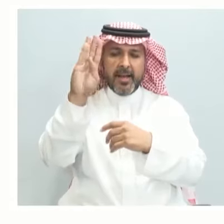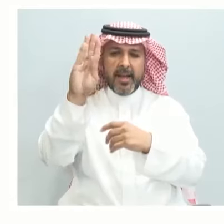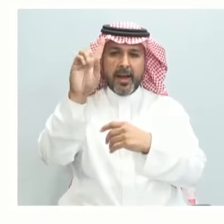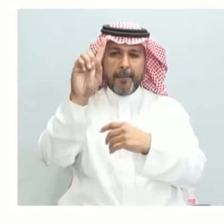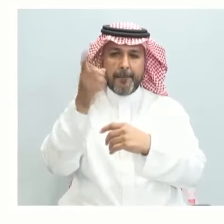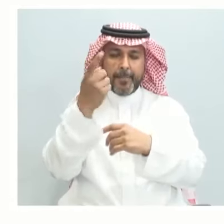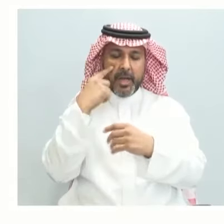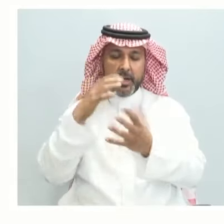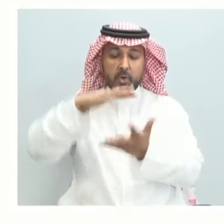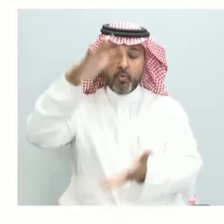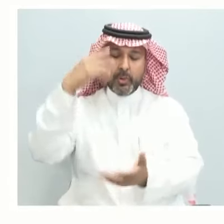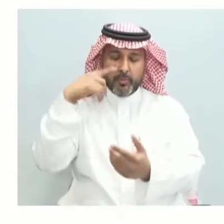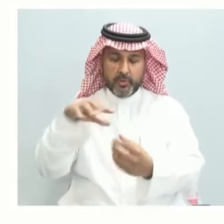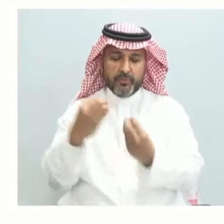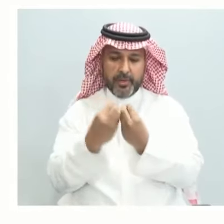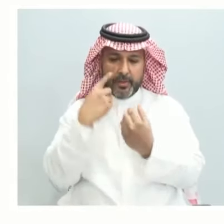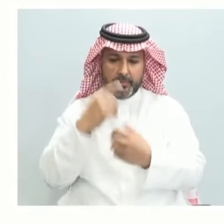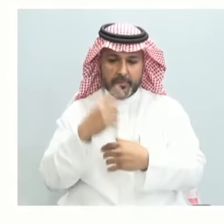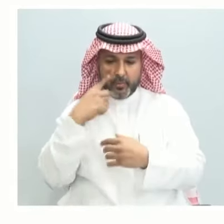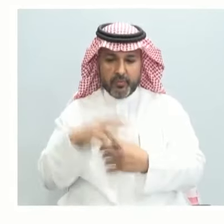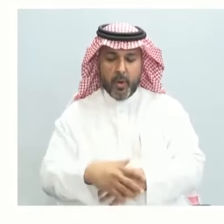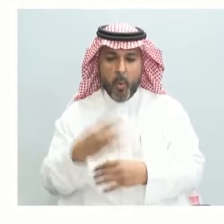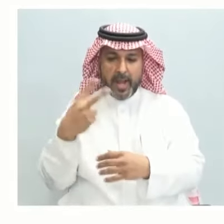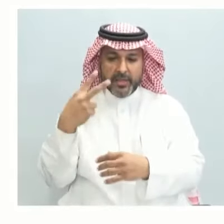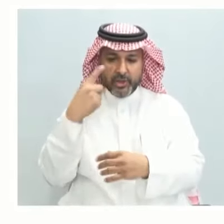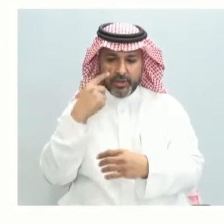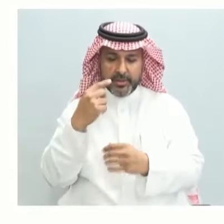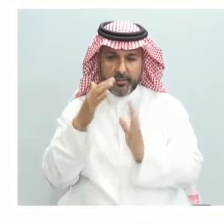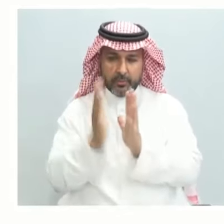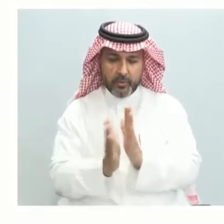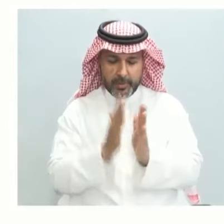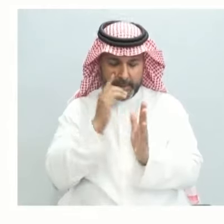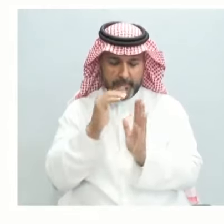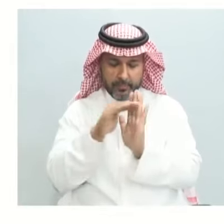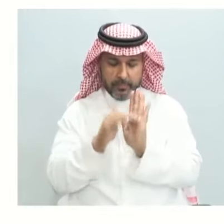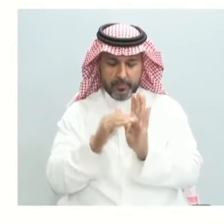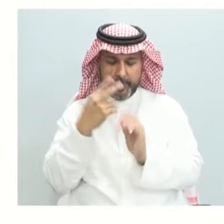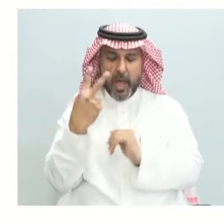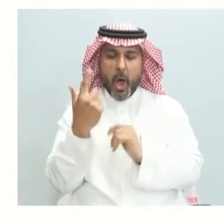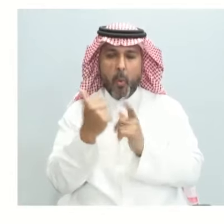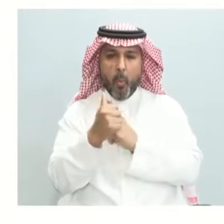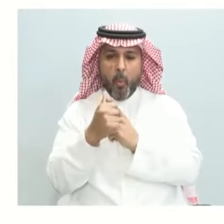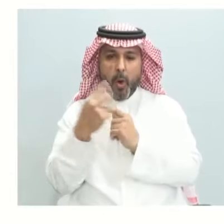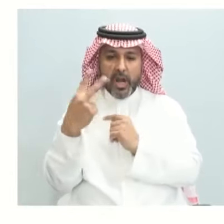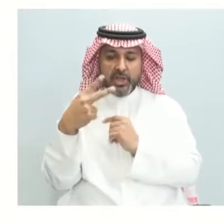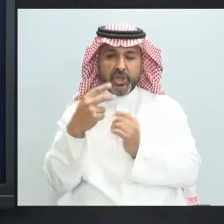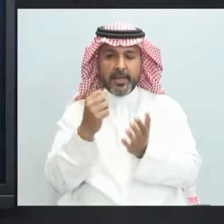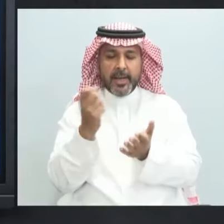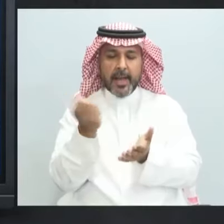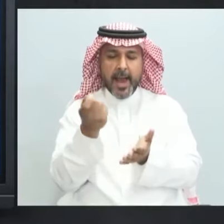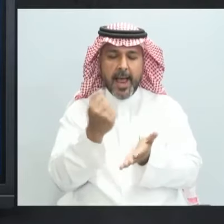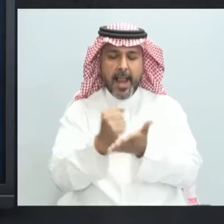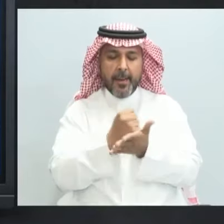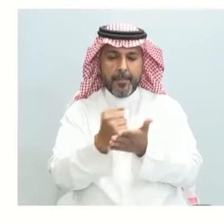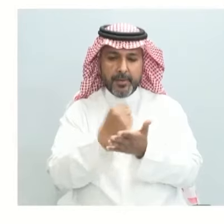20 قلم رصاص 150 ورقم ملونه و120 ملف اوراق اذا سنقوم بتحليل كل من